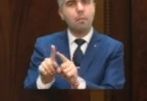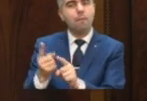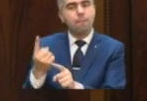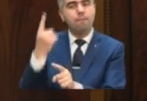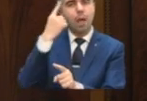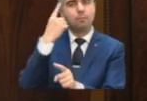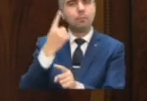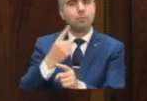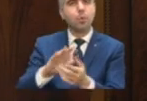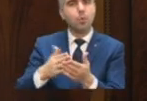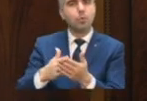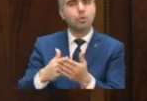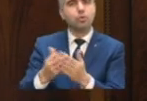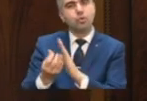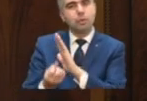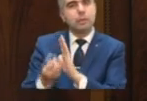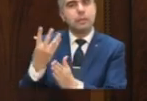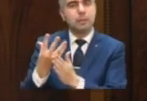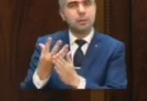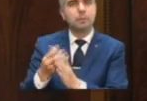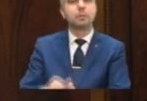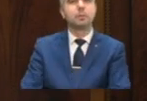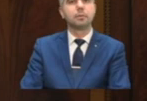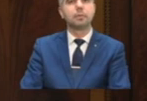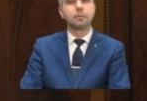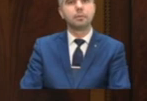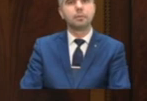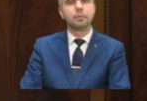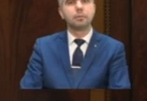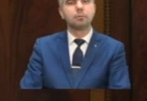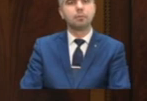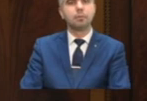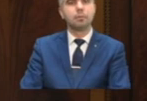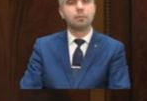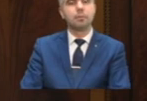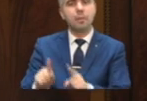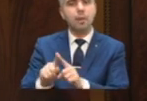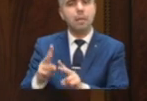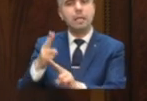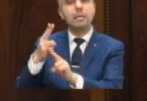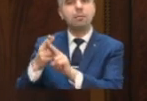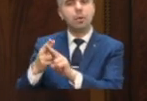واحد الشحنه اللي هي جديده باش اننا نسميو الاشياء